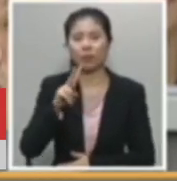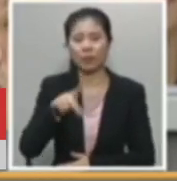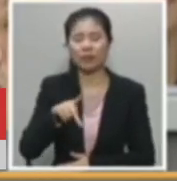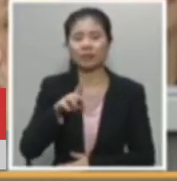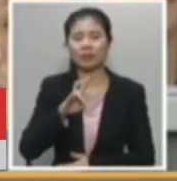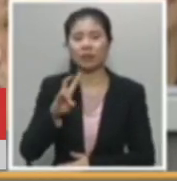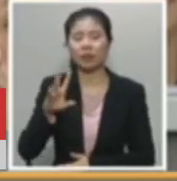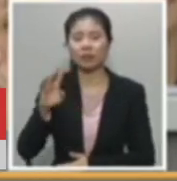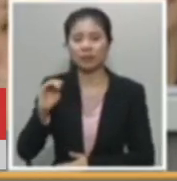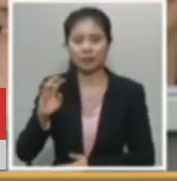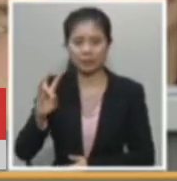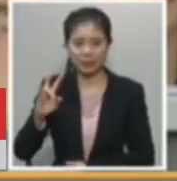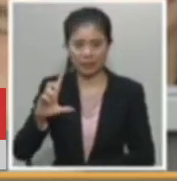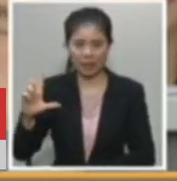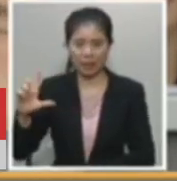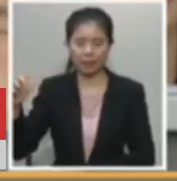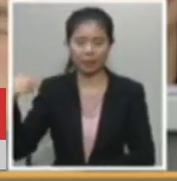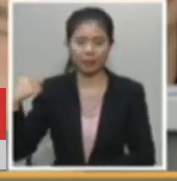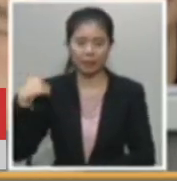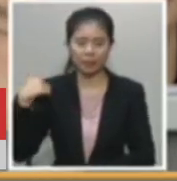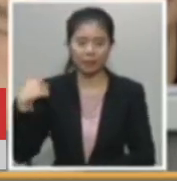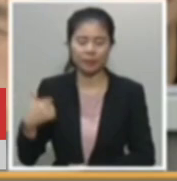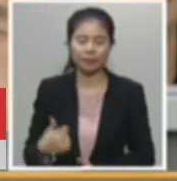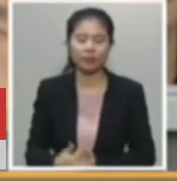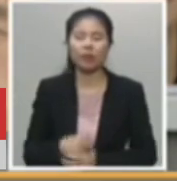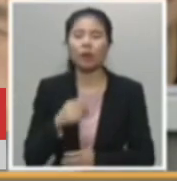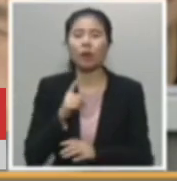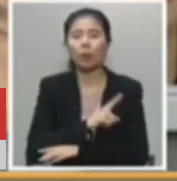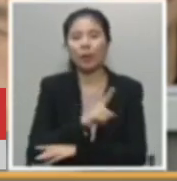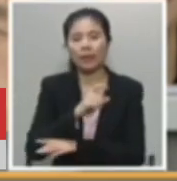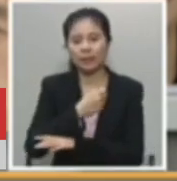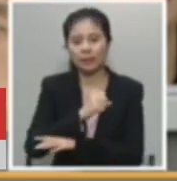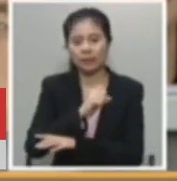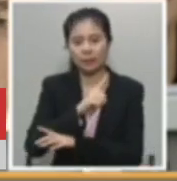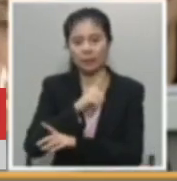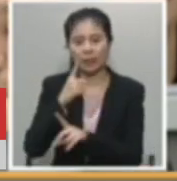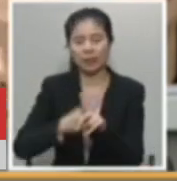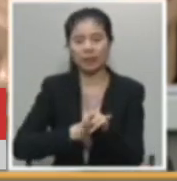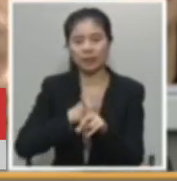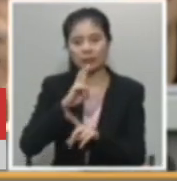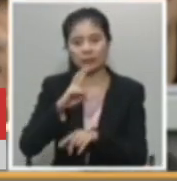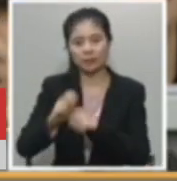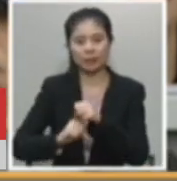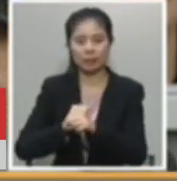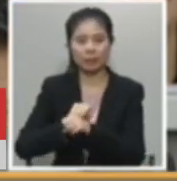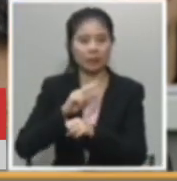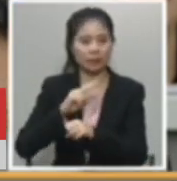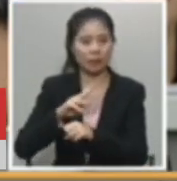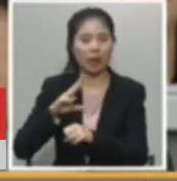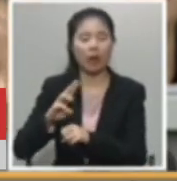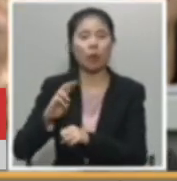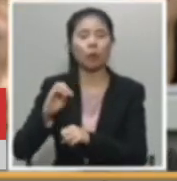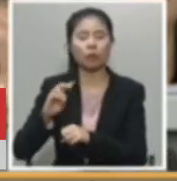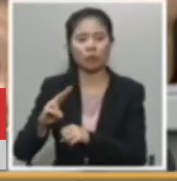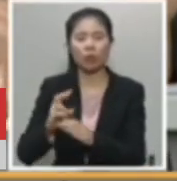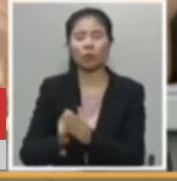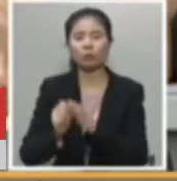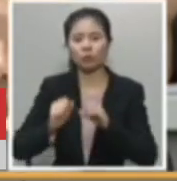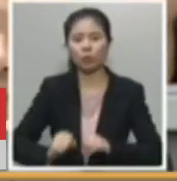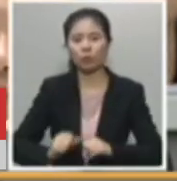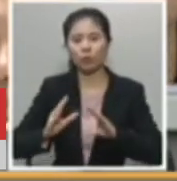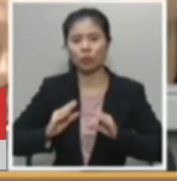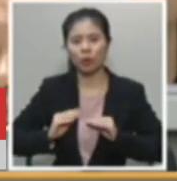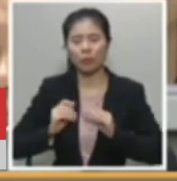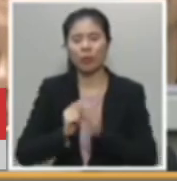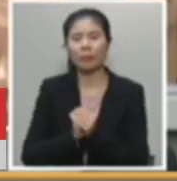12,747 ล้านบาทท่านประธานครับในวันที่11กรกฎาคม62ครม.อนุมัติให้กองทัพอากาศซื้อเครื่องบิน